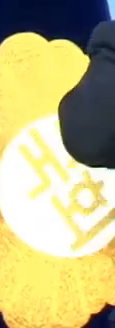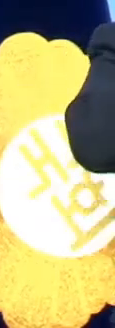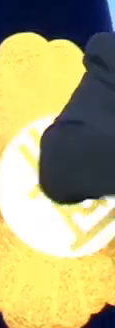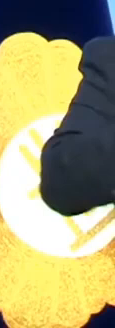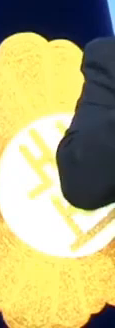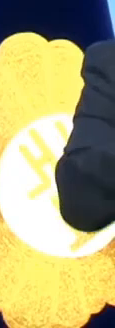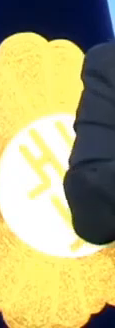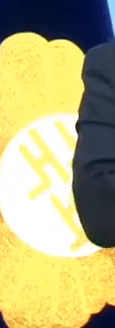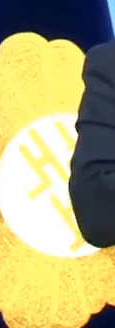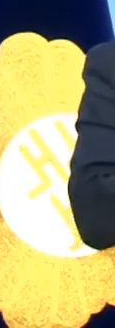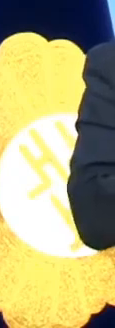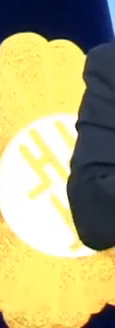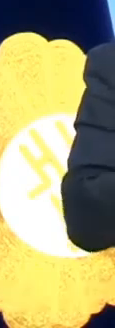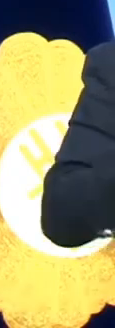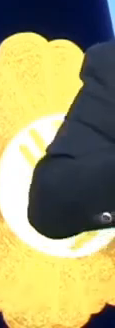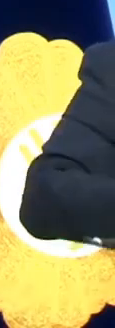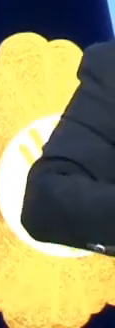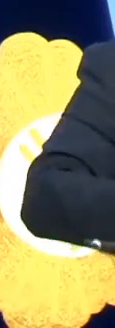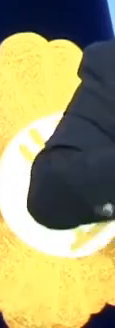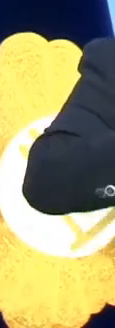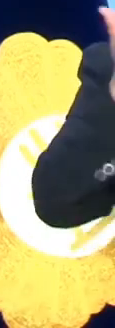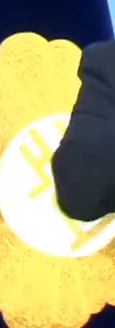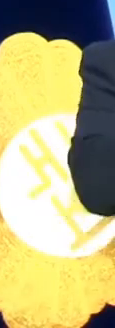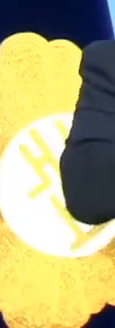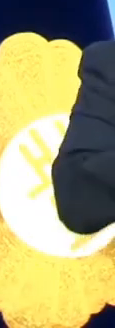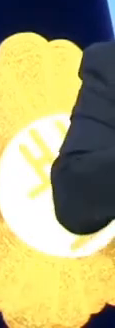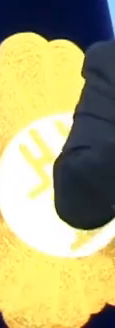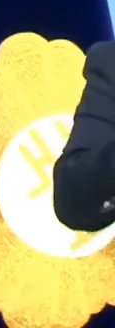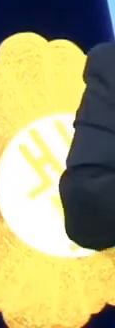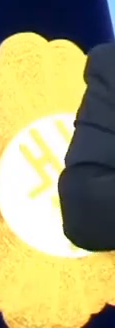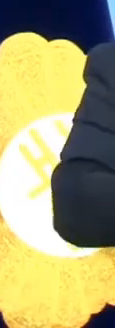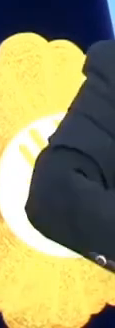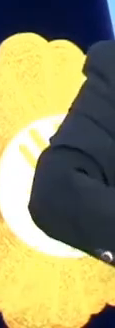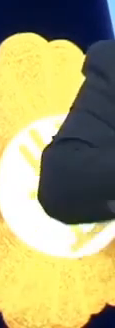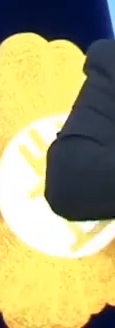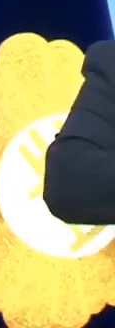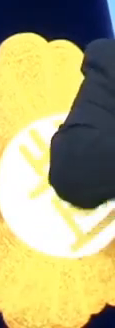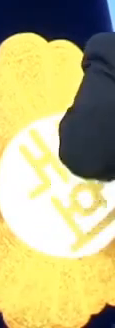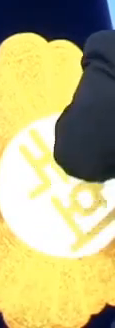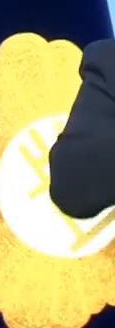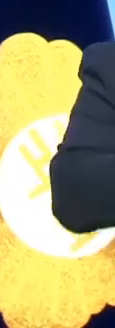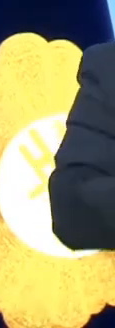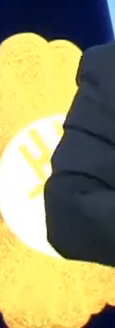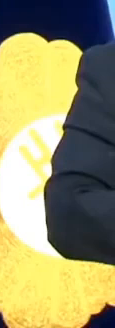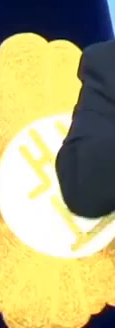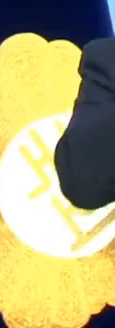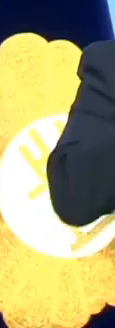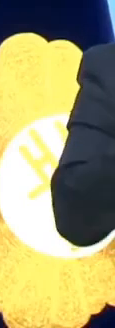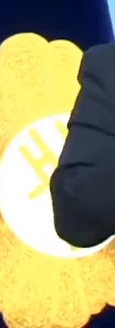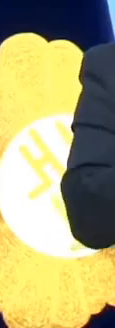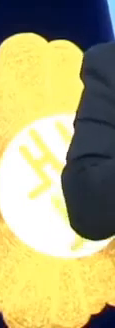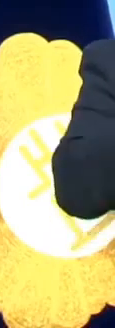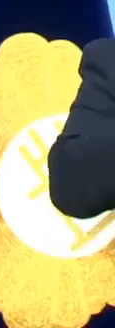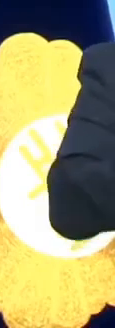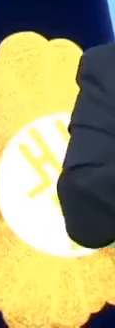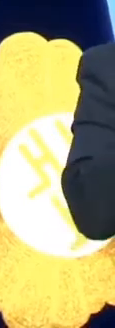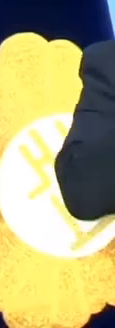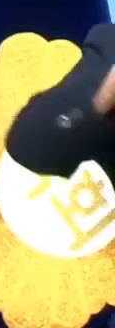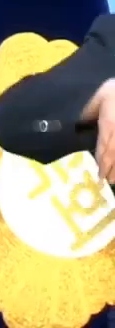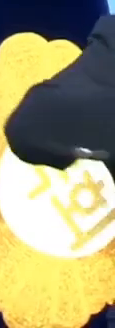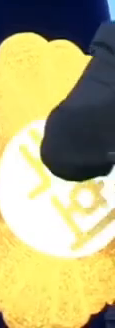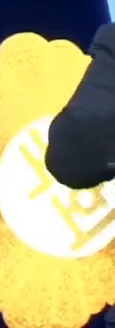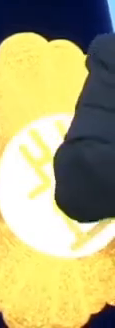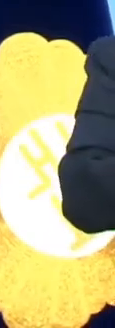발생함에 따라서 금일 국회 행정안전위원회 는 오늘 오전 10시입니다 중앙 채 난 안전대 채권 무서울 상황실을